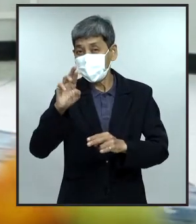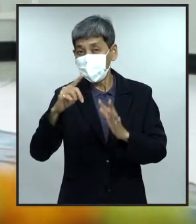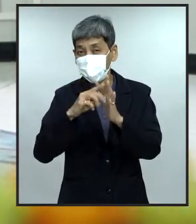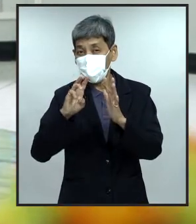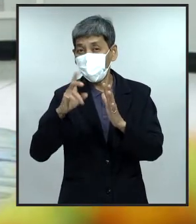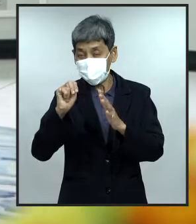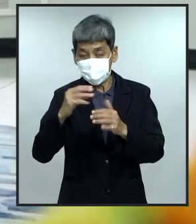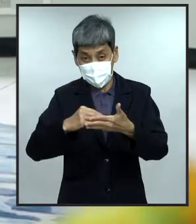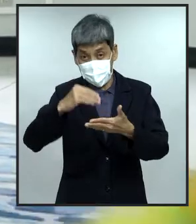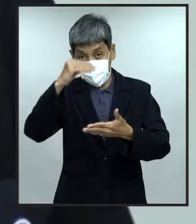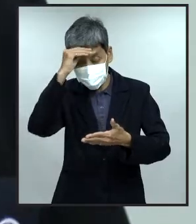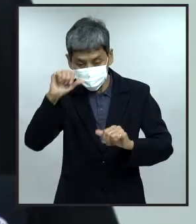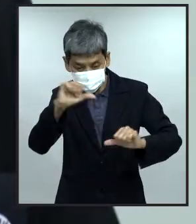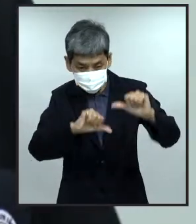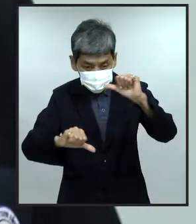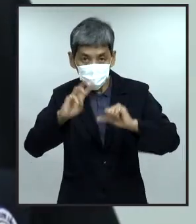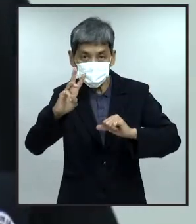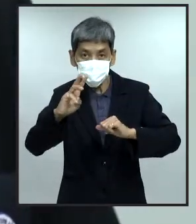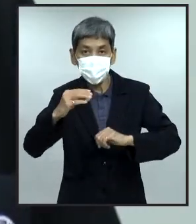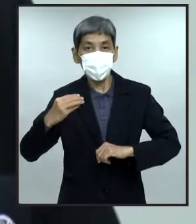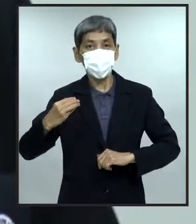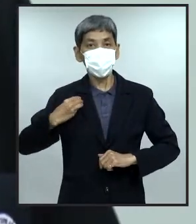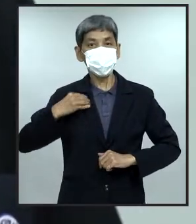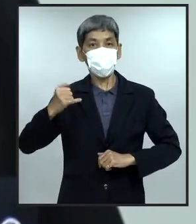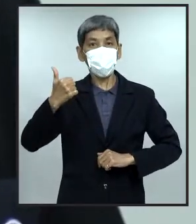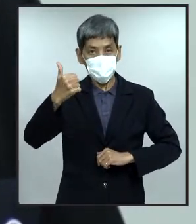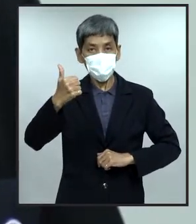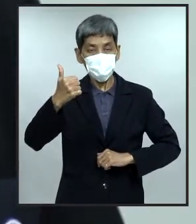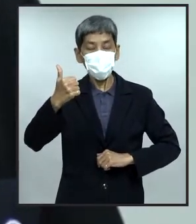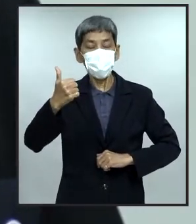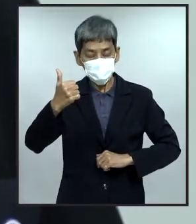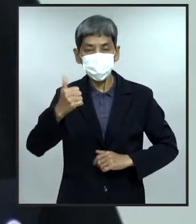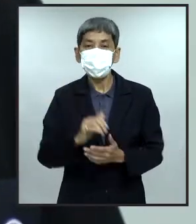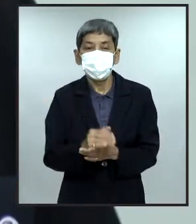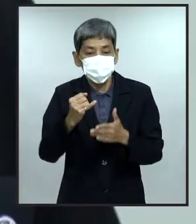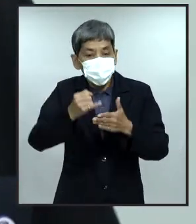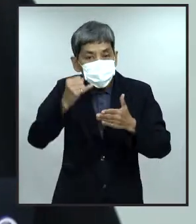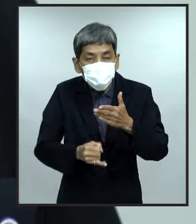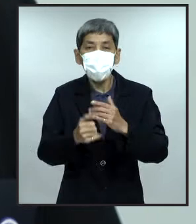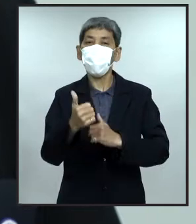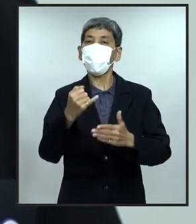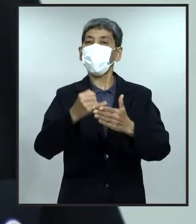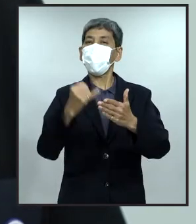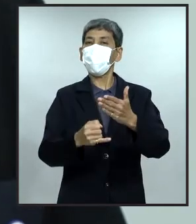ข้าไปเรียนถึงวิศวะจุฬานะครับแล้วก็เพิ่งจบแล้ว